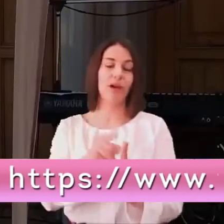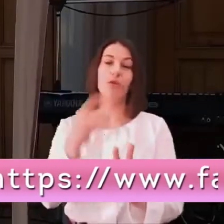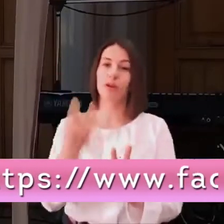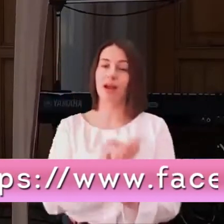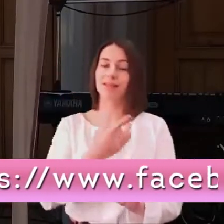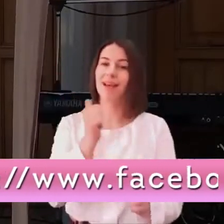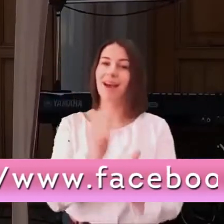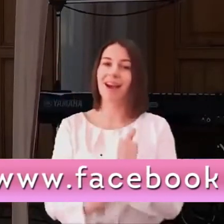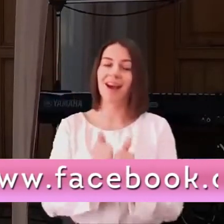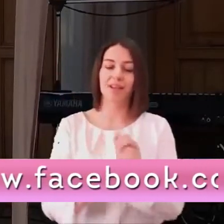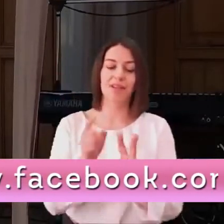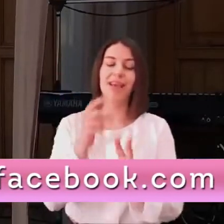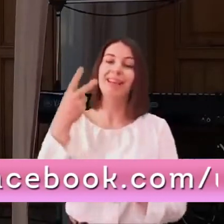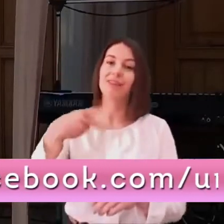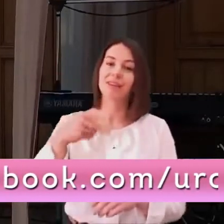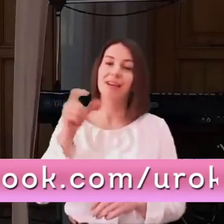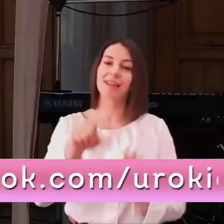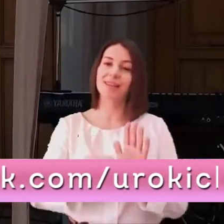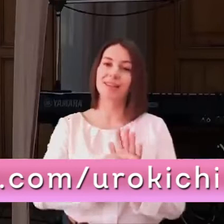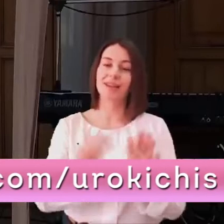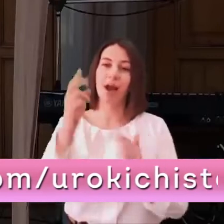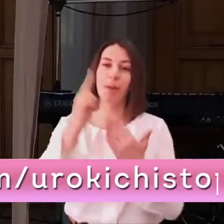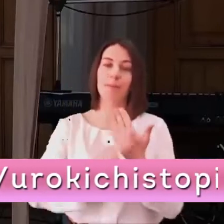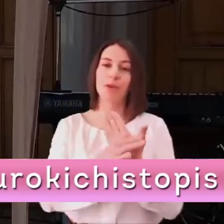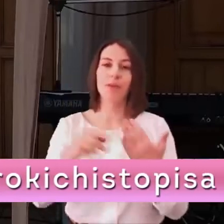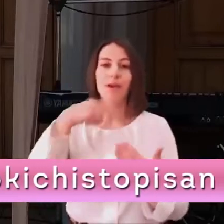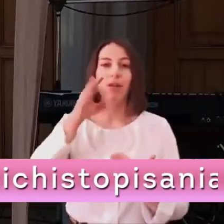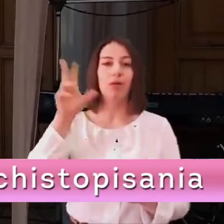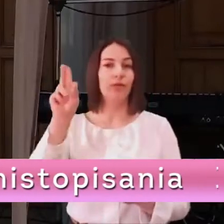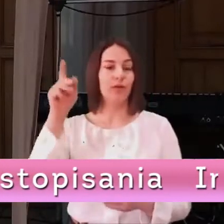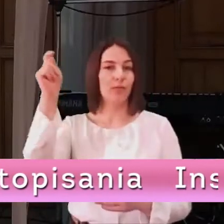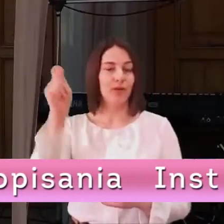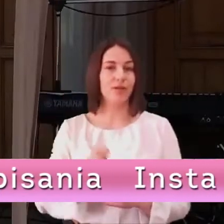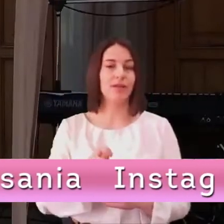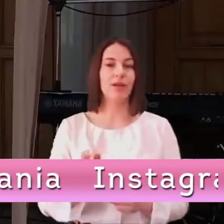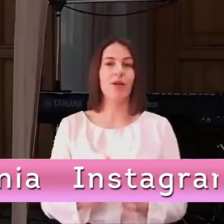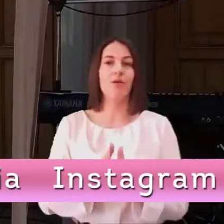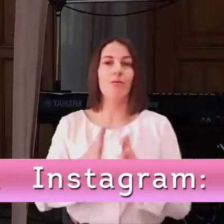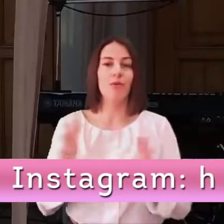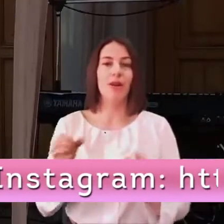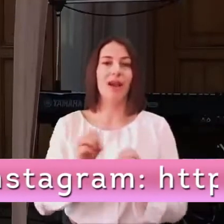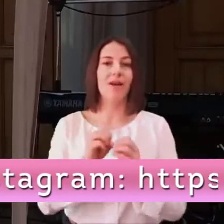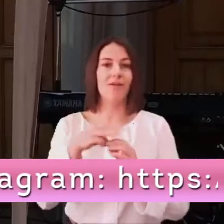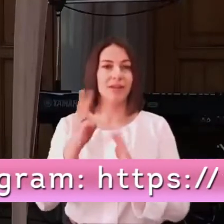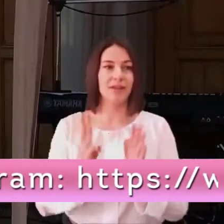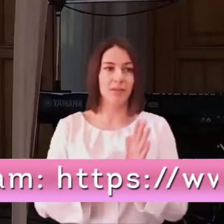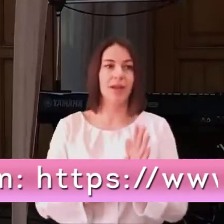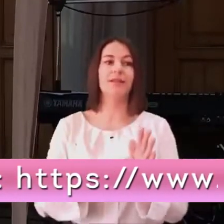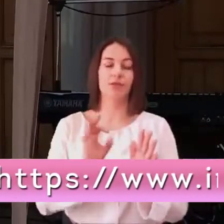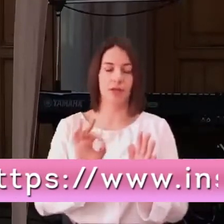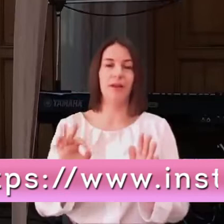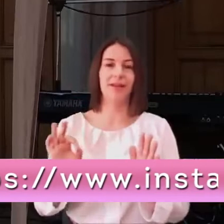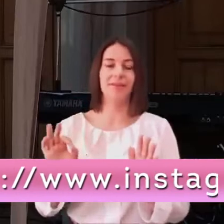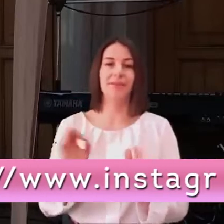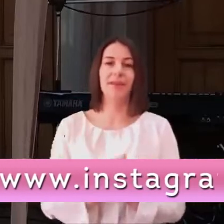20 стих Библии говорит о втором пришествии. Более 318 определений, определенных конкретных четких обетований о